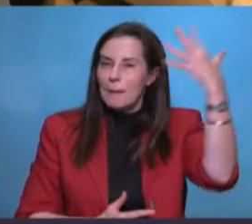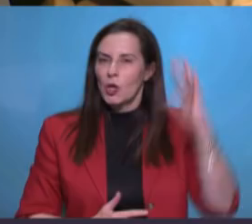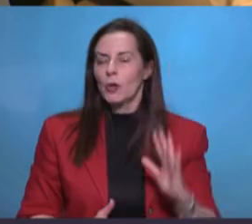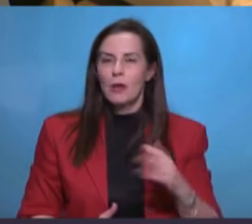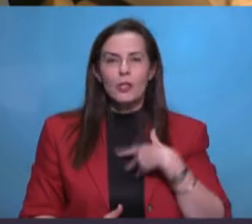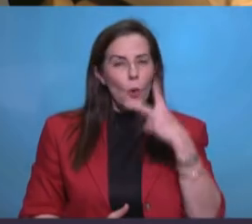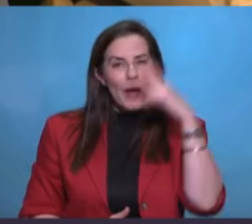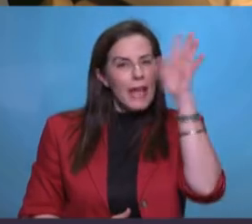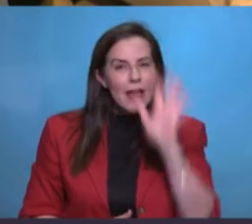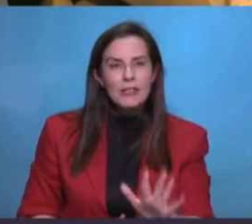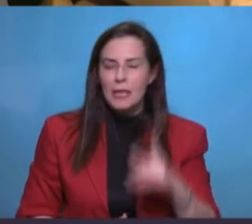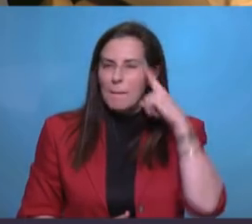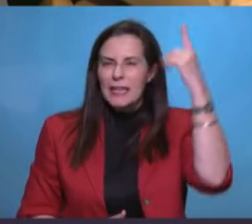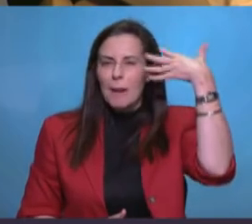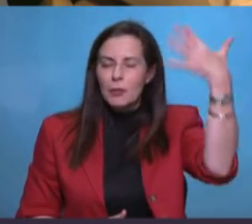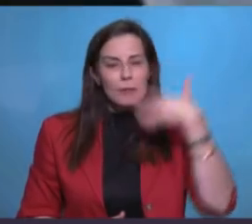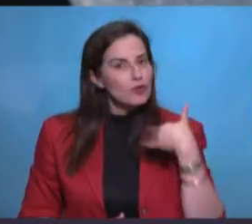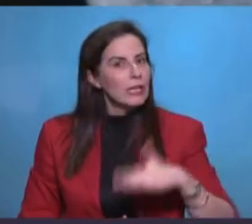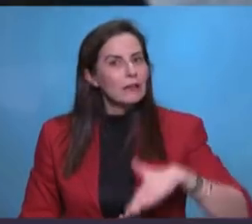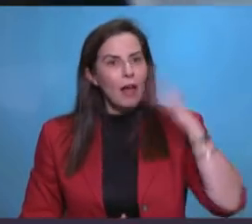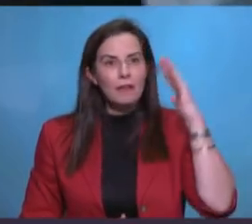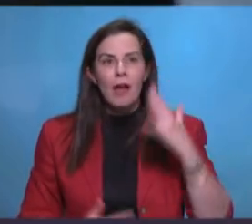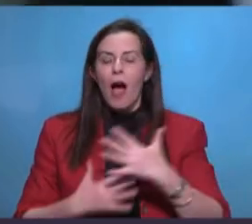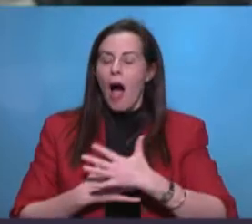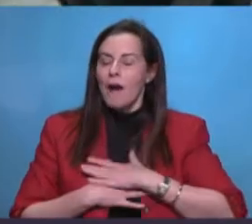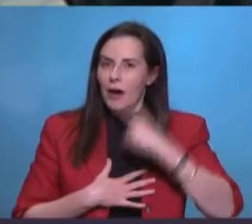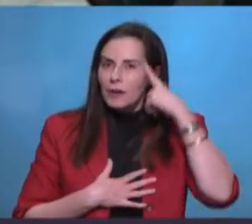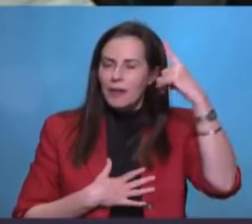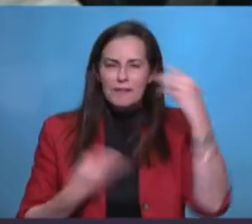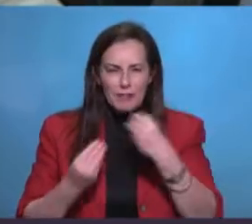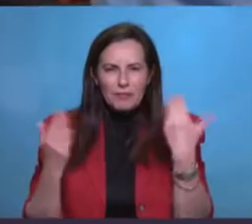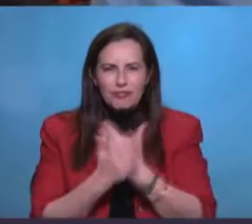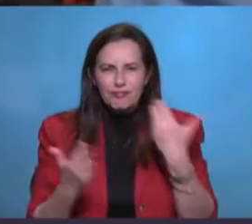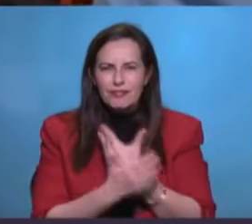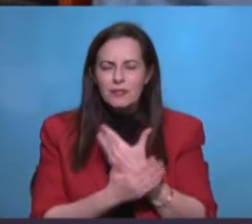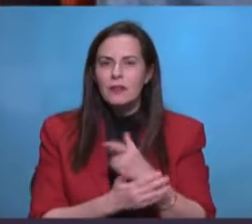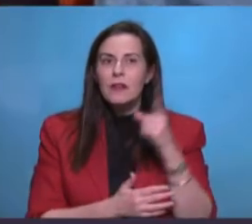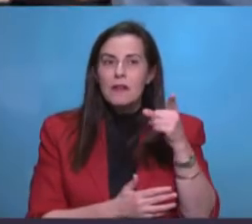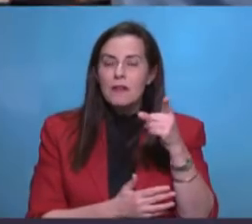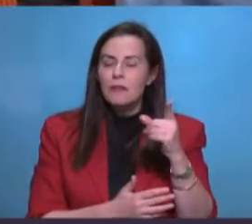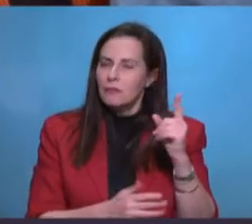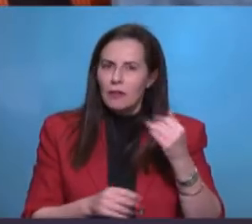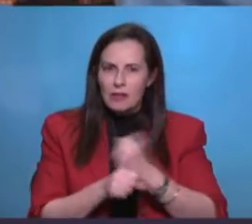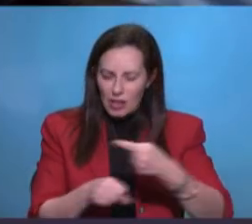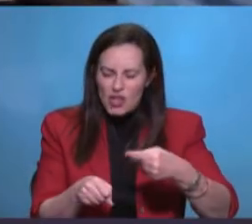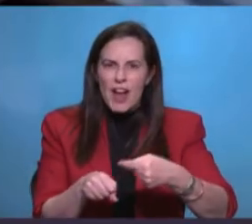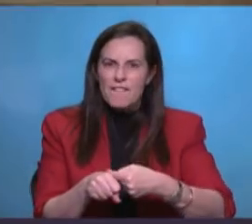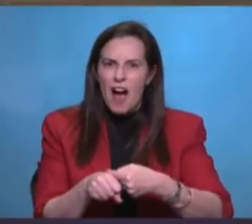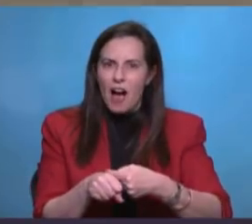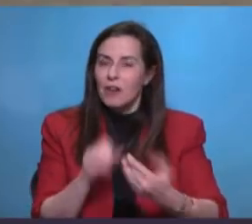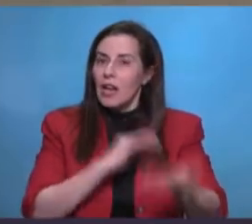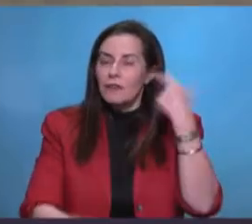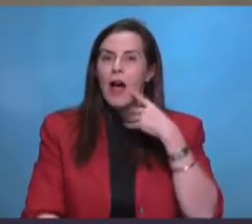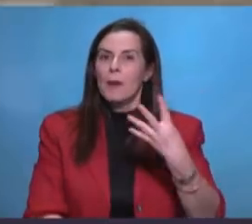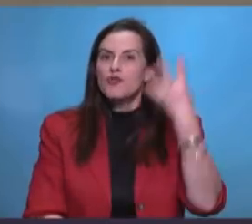רואה טלוויזיית מדע בדיוני מאז שאני קטנה. האהבה למדע בדיוני וגאדג'טים הביאו את נעמי להחדיר שבב לתוך היד לפני